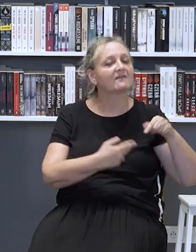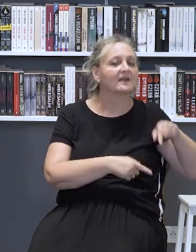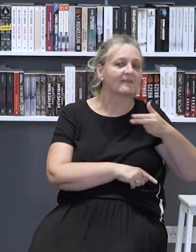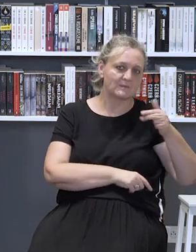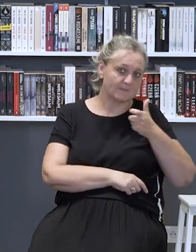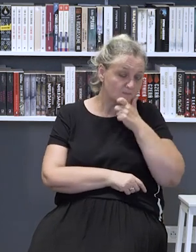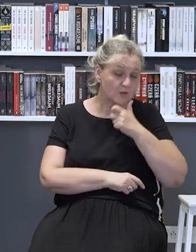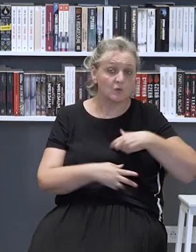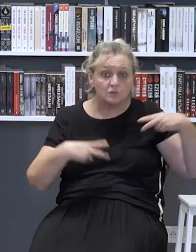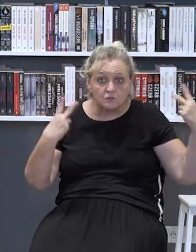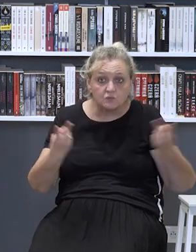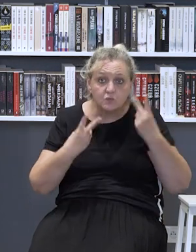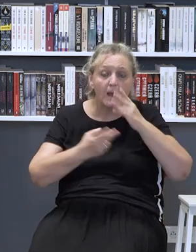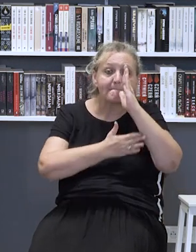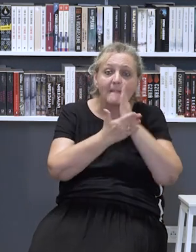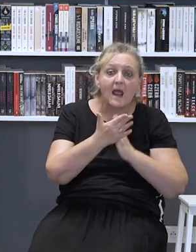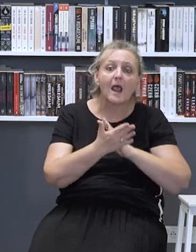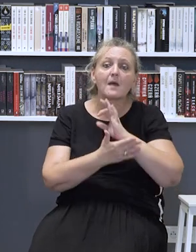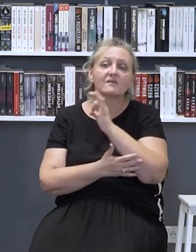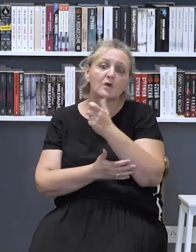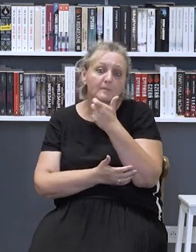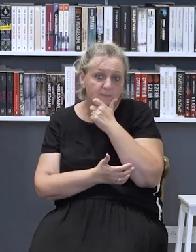Bydgoszczy, zaczęłam szukać map Bydgoszczy